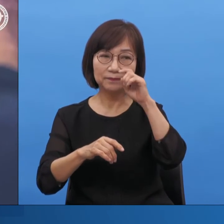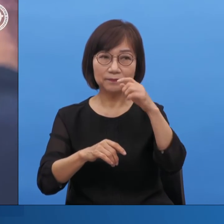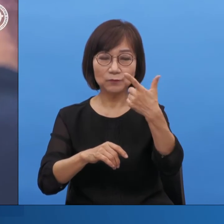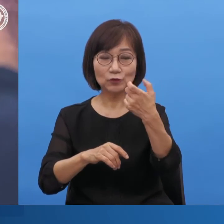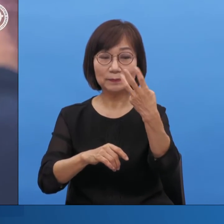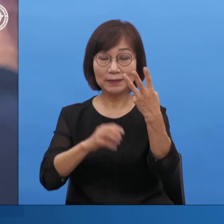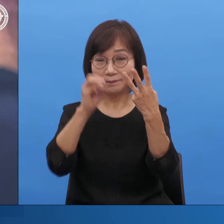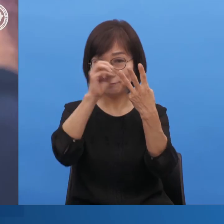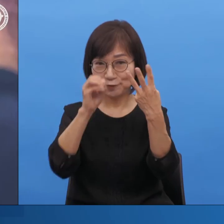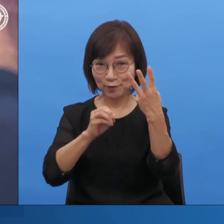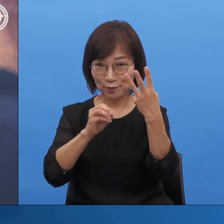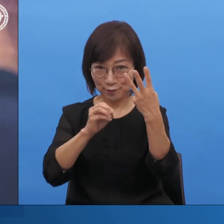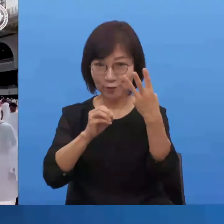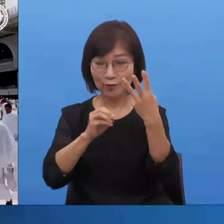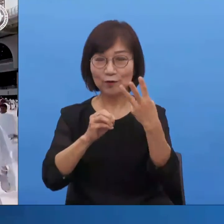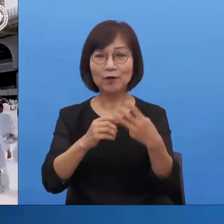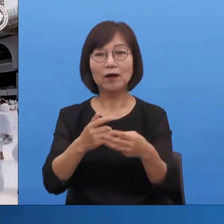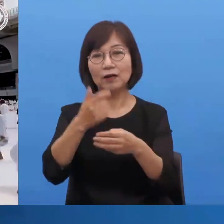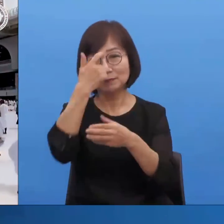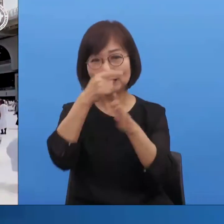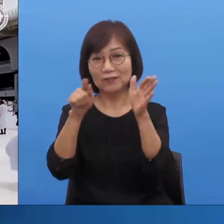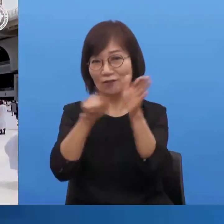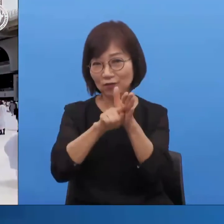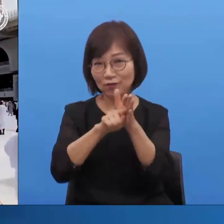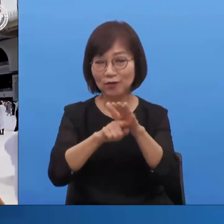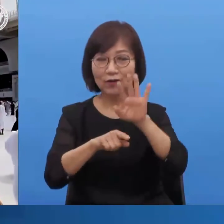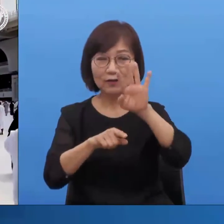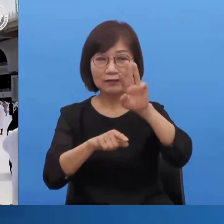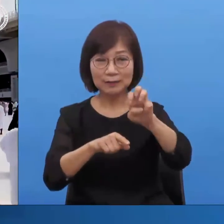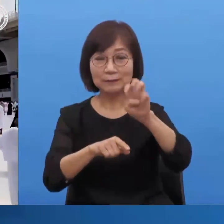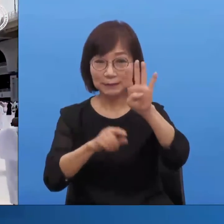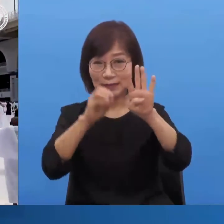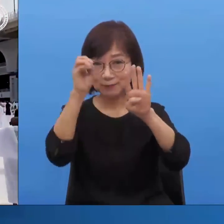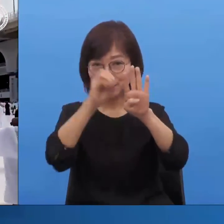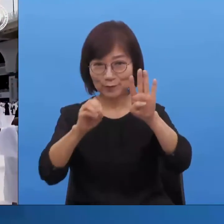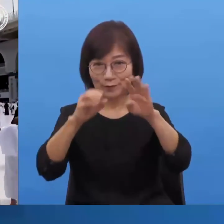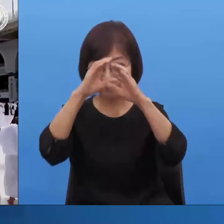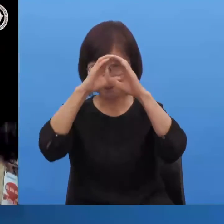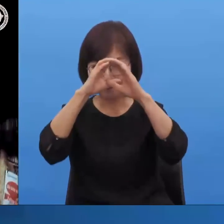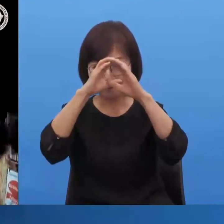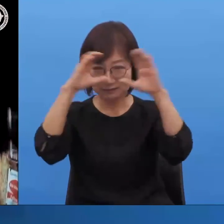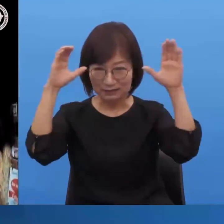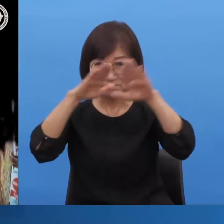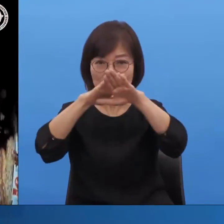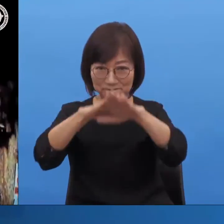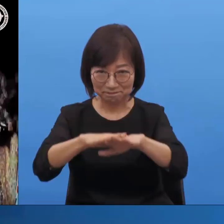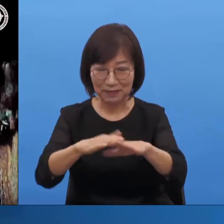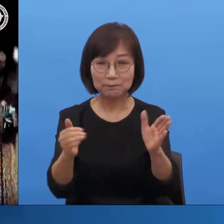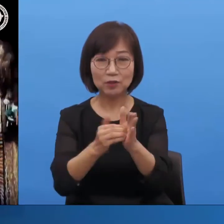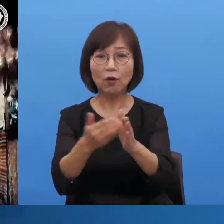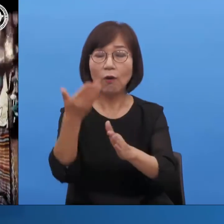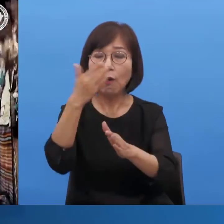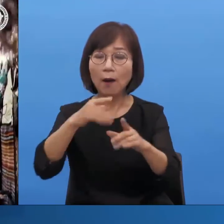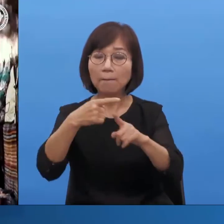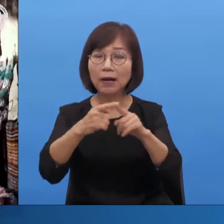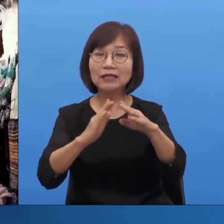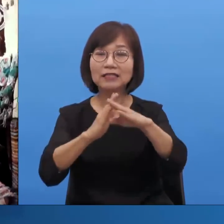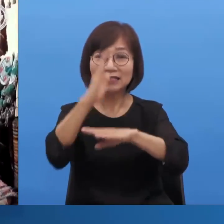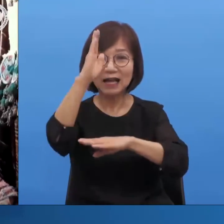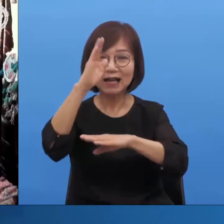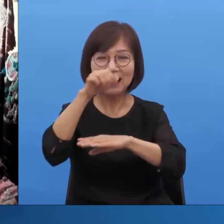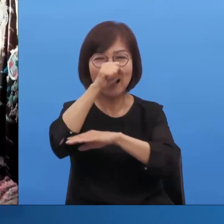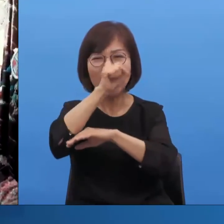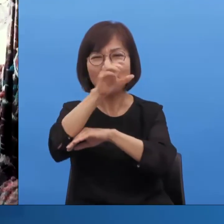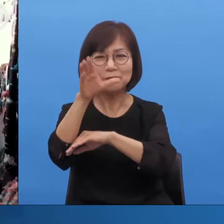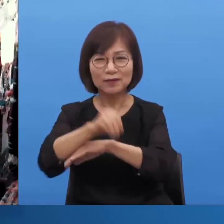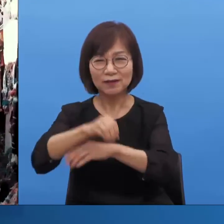정도가 개신교인으로 응답하였고 34%가 이슬람교를 믿는 것으로 조사되었습니다. 하지만 여전히 절반 이상의 인구가 아프리카 전통